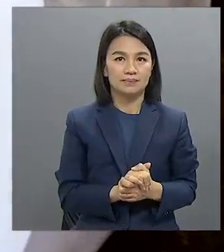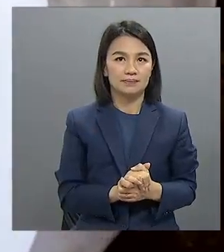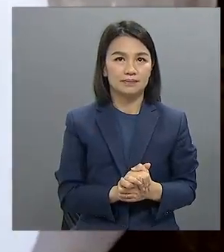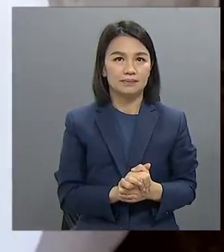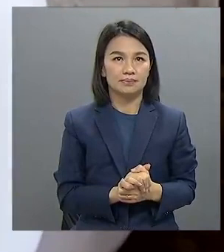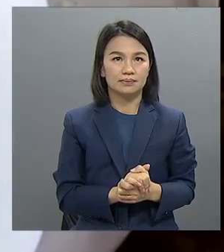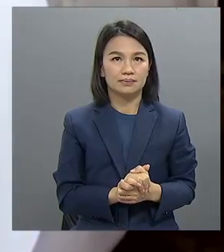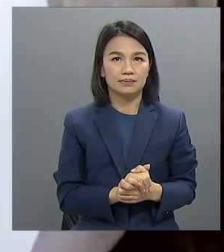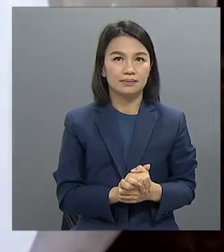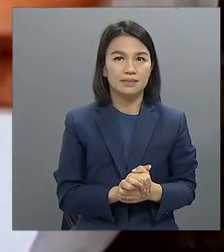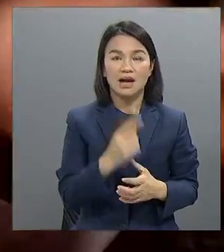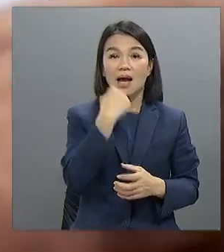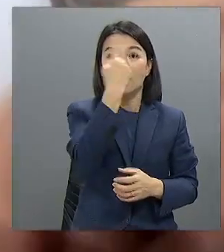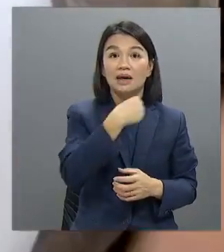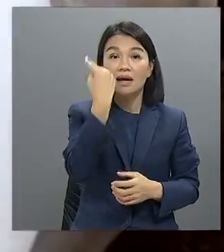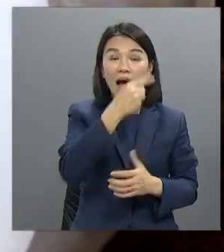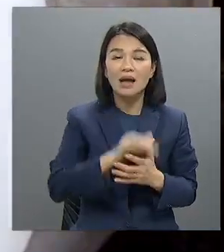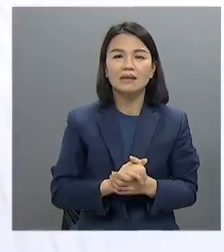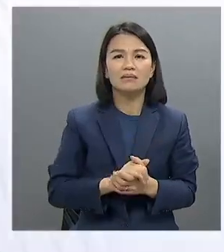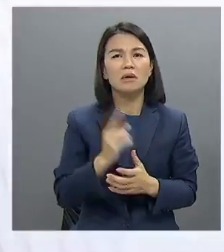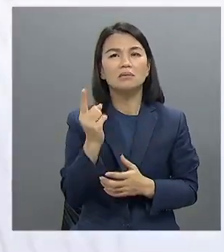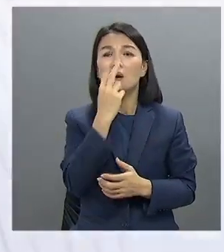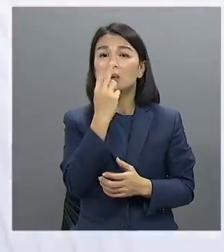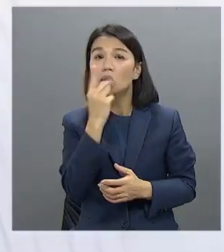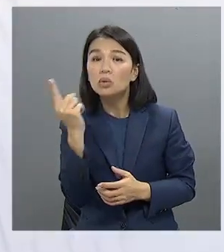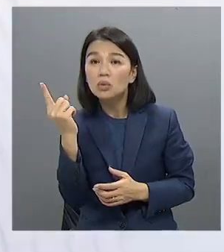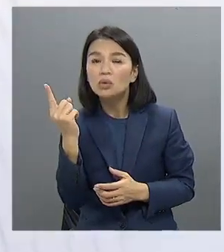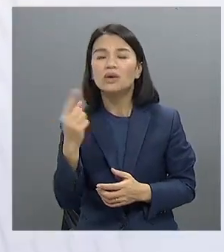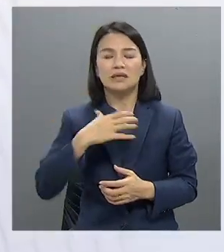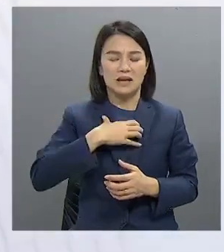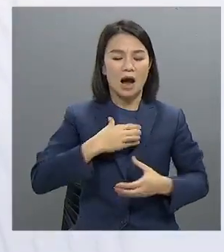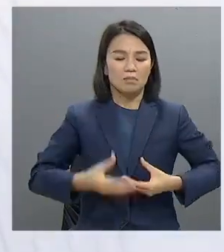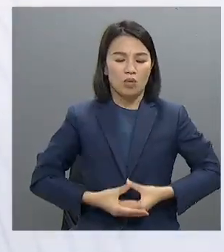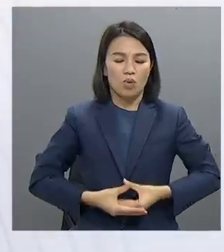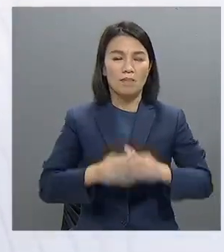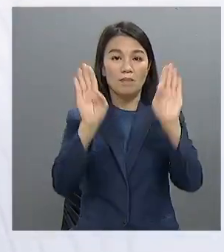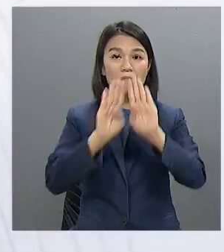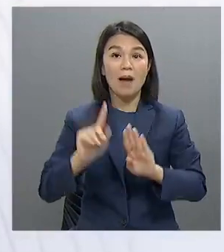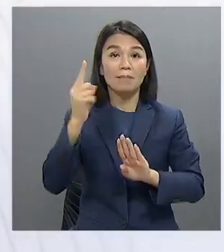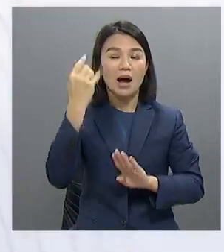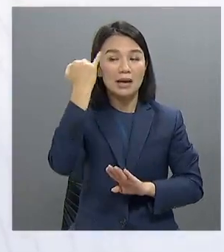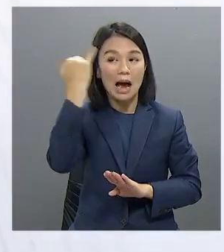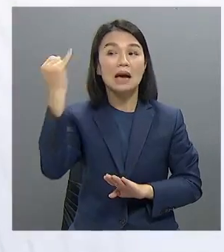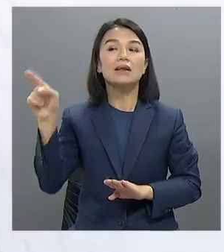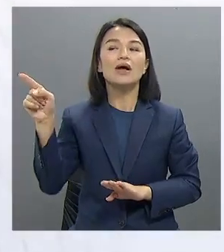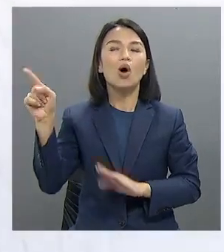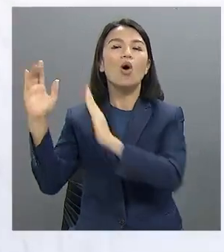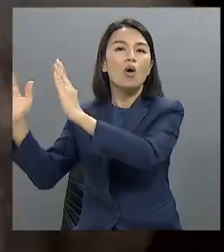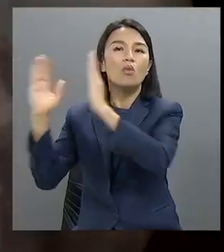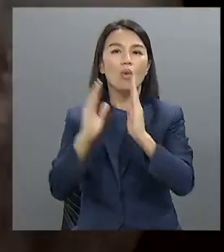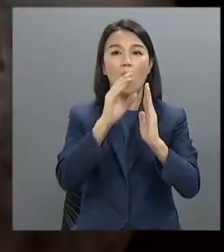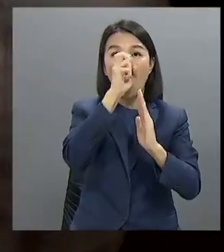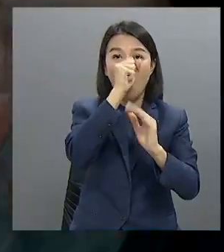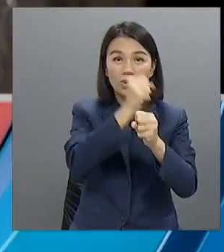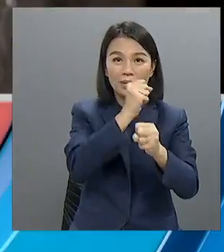ำหรับใครที่กำลังมองหานะคะสถานที่ปฏิบัติธรรมแบบใหม่สามารถที่จะนำไอเดียในวันนี้นะคะไปปรับใช้กันได้เลย